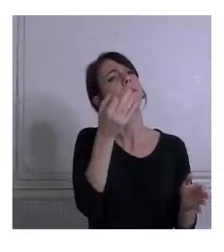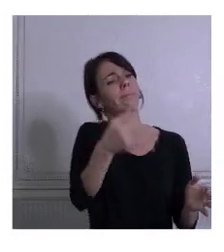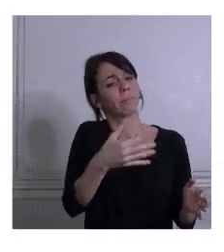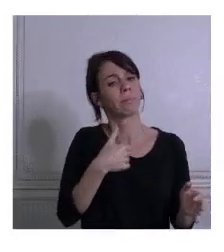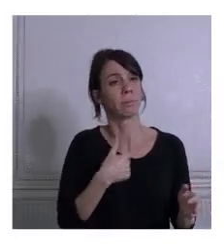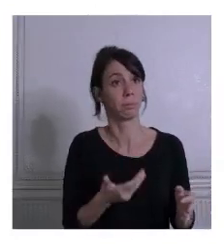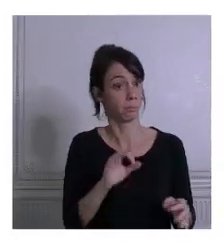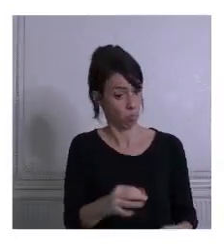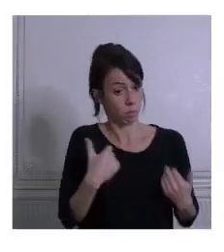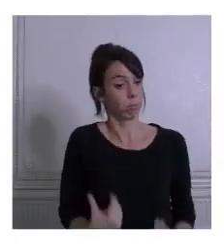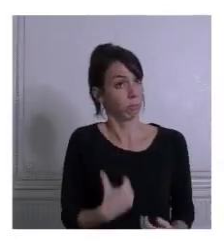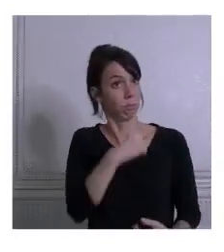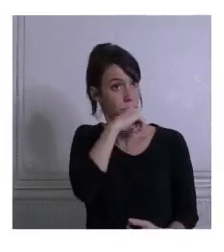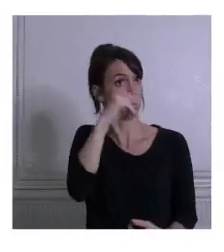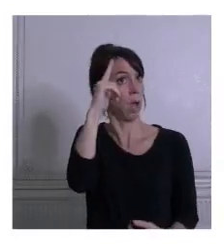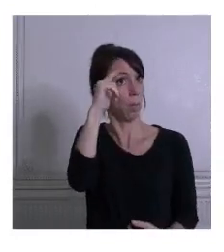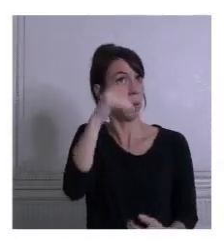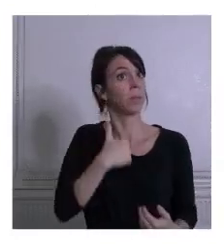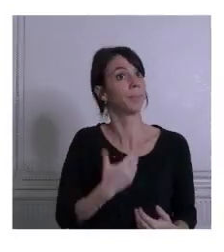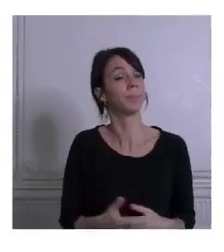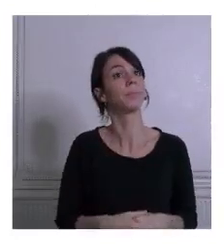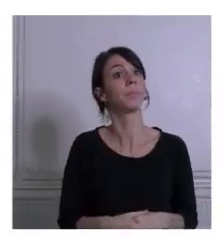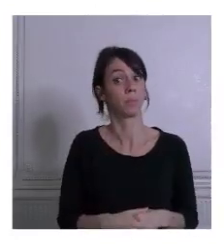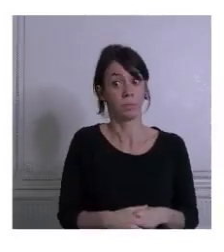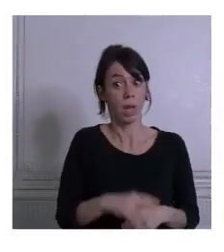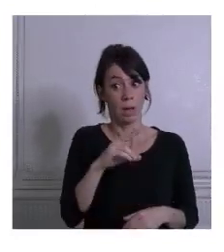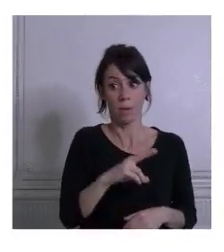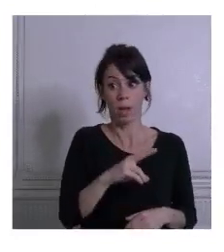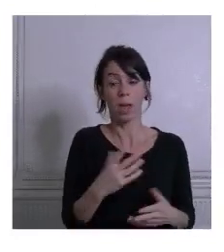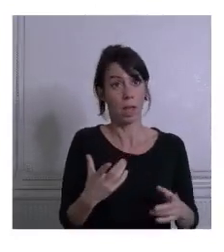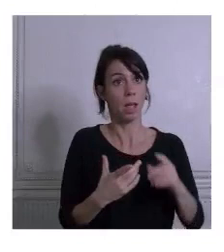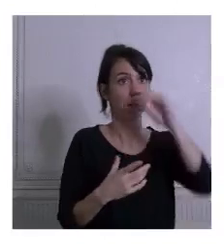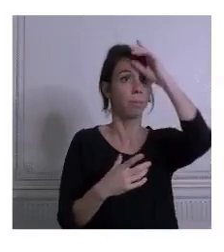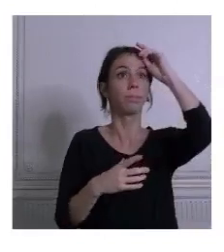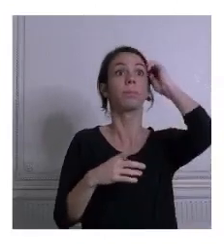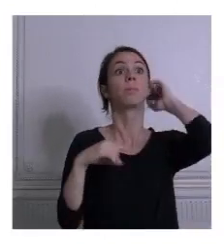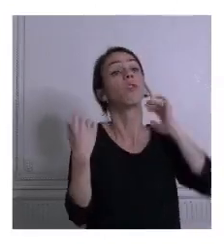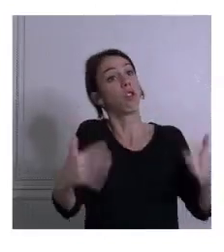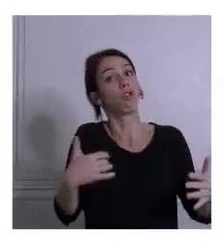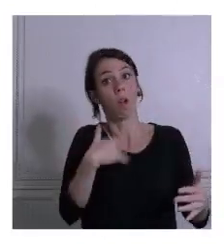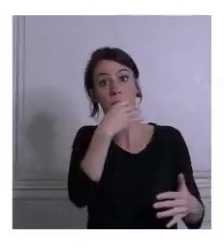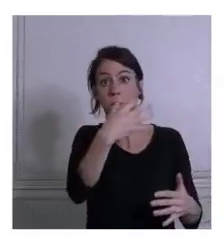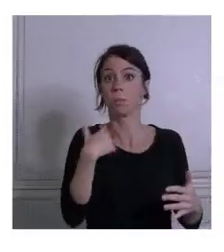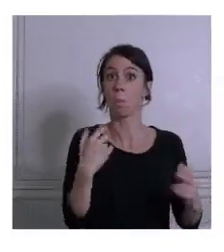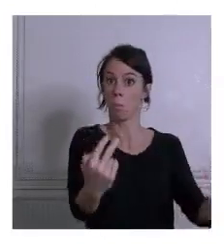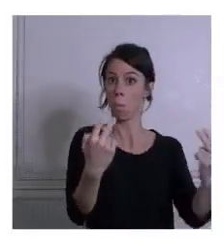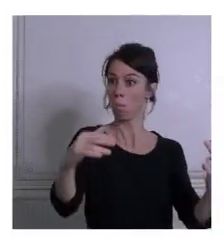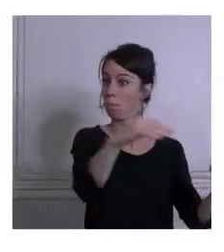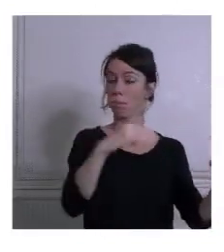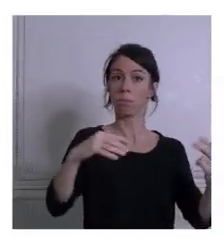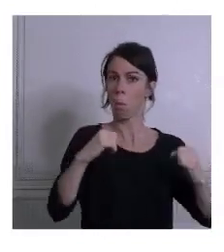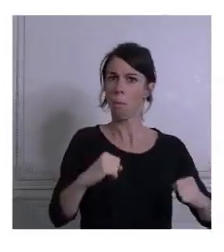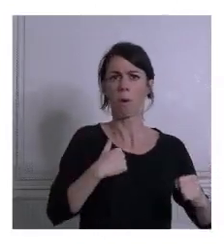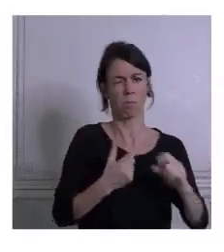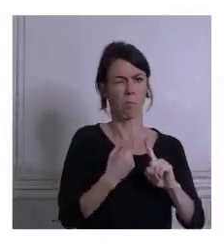qu'on n'a pas de locaux, il y en a plein? Est-ce que vous pensez que parce qu'on a fait des choses, on a fait plein de choses? Et on les a fait